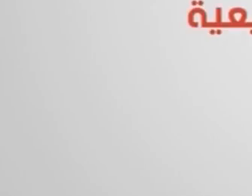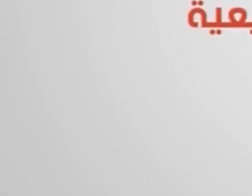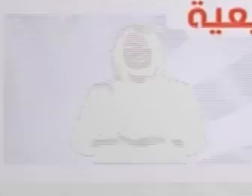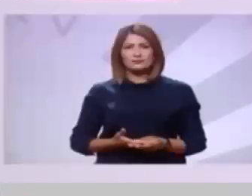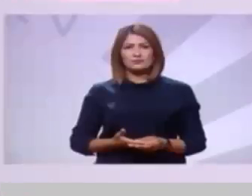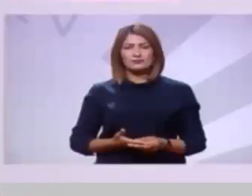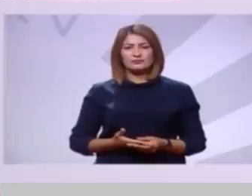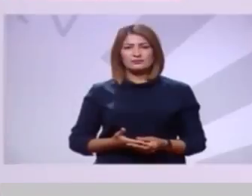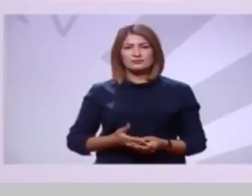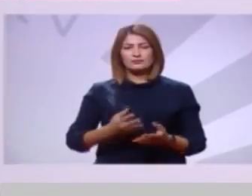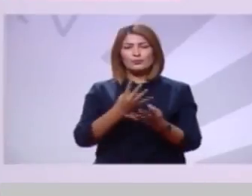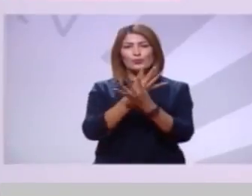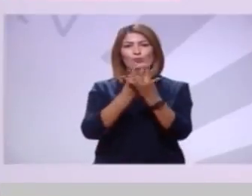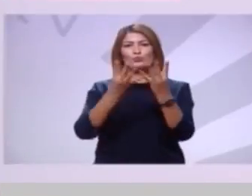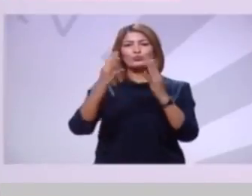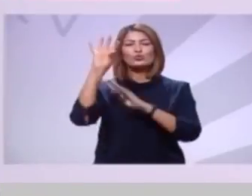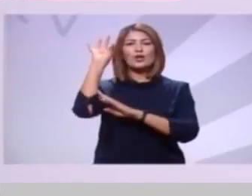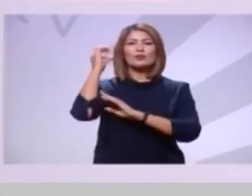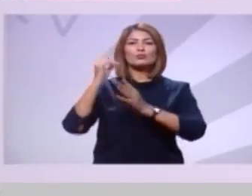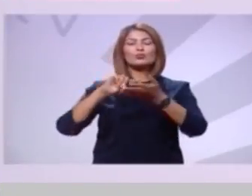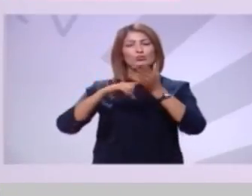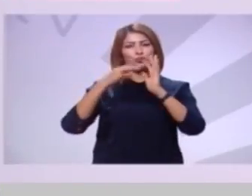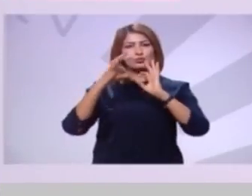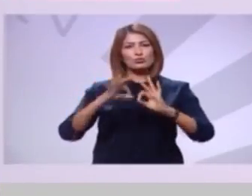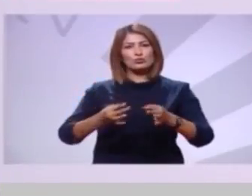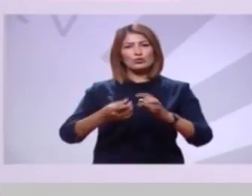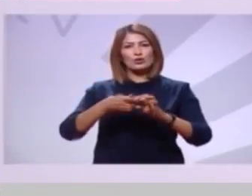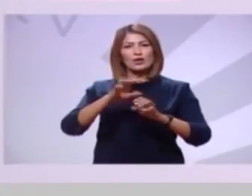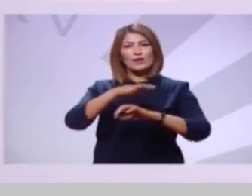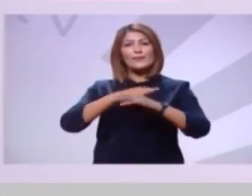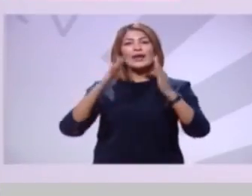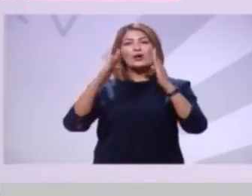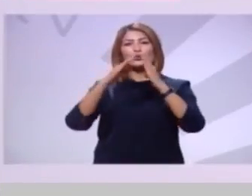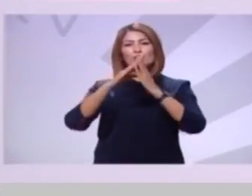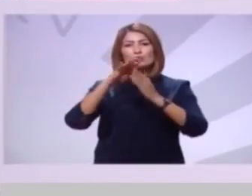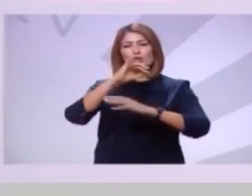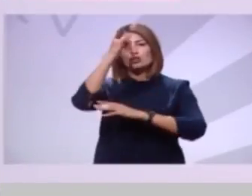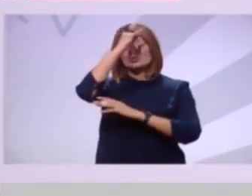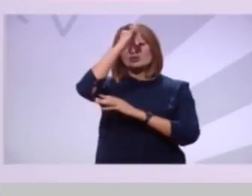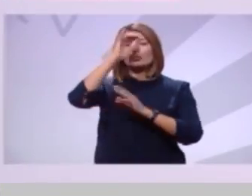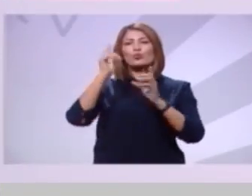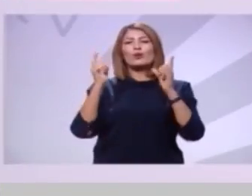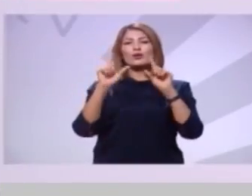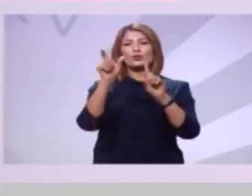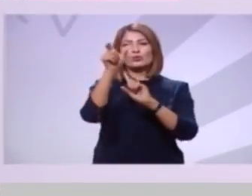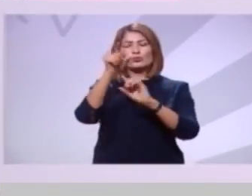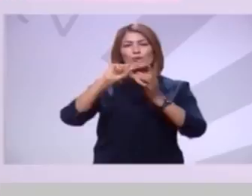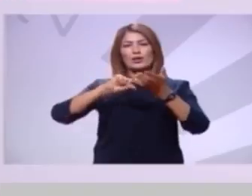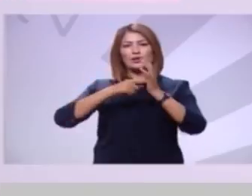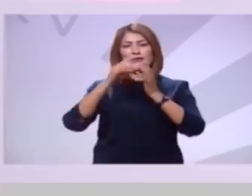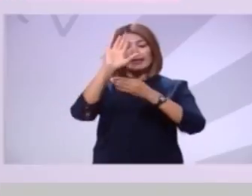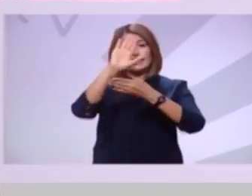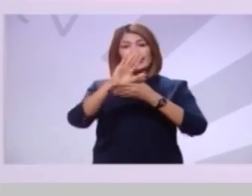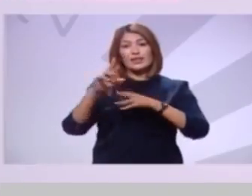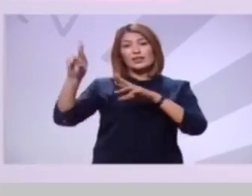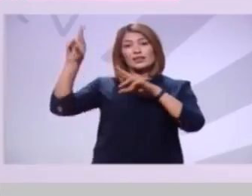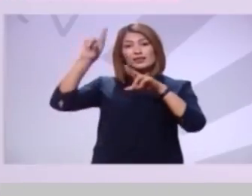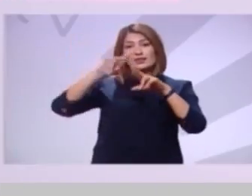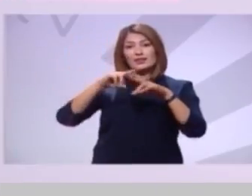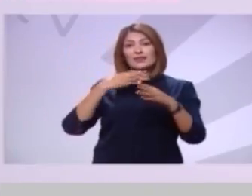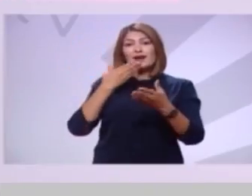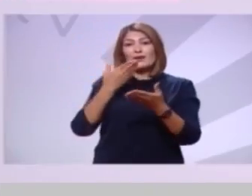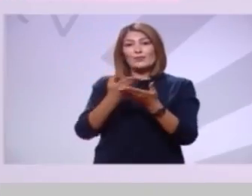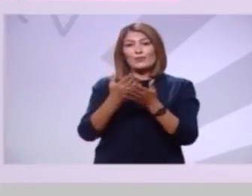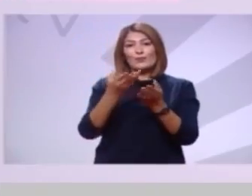الشعب التونسي العظيم الاحرار مره اخرى من اجل الثقافيه اللي